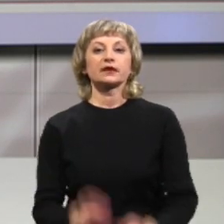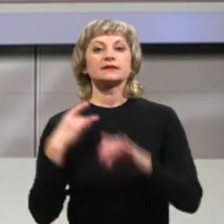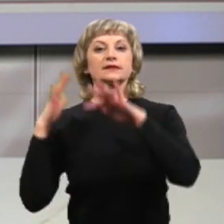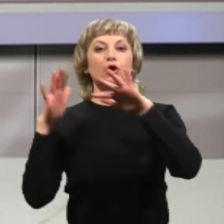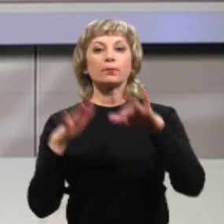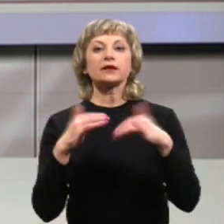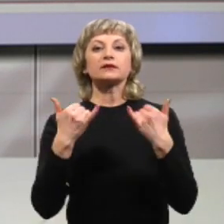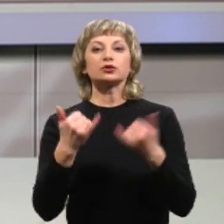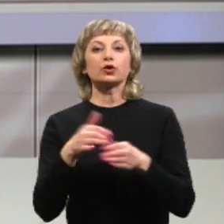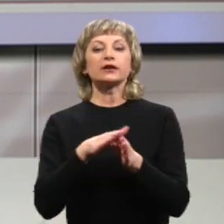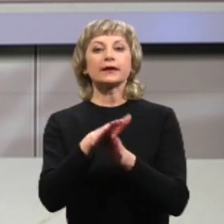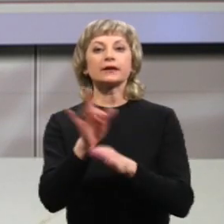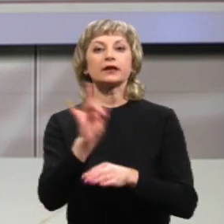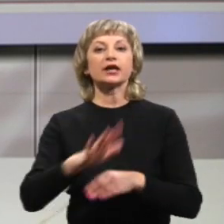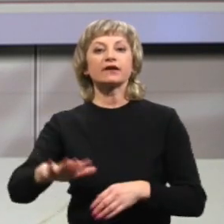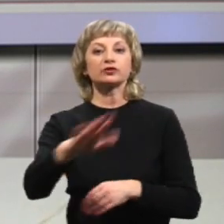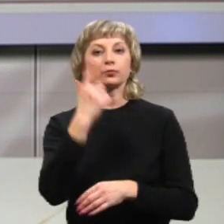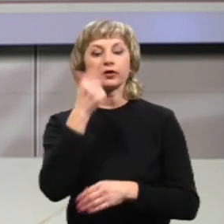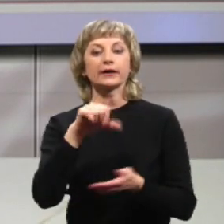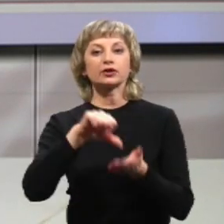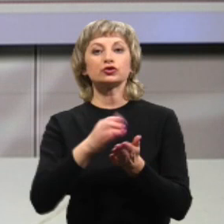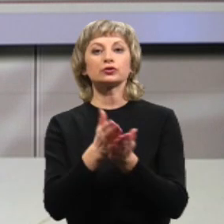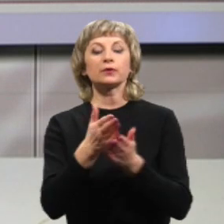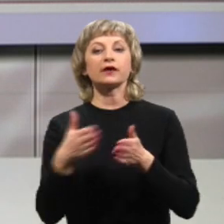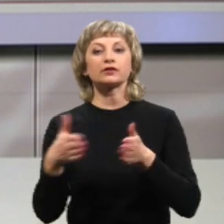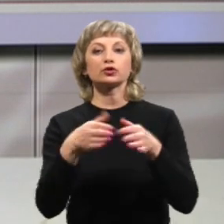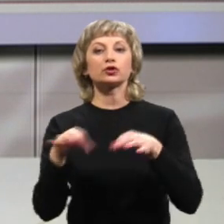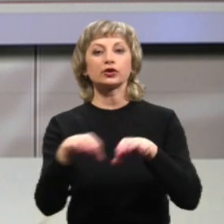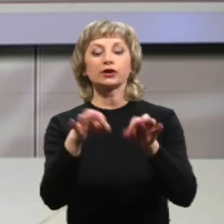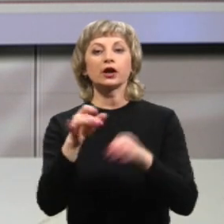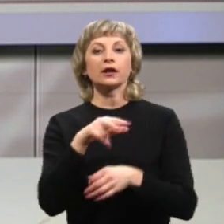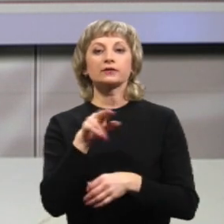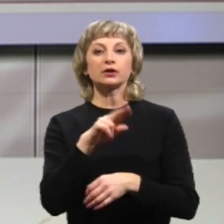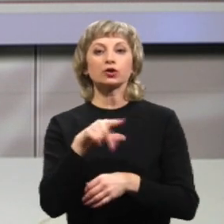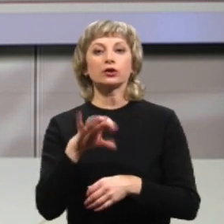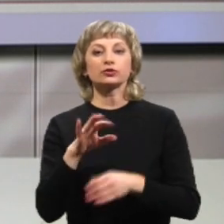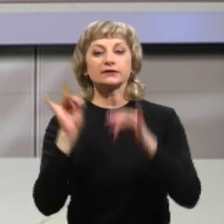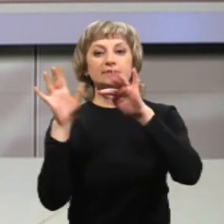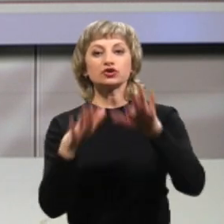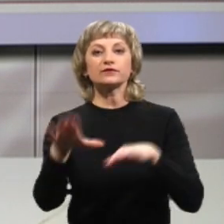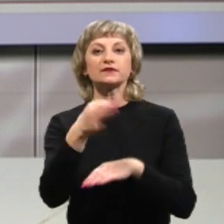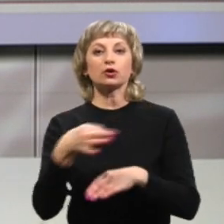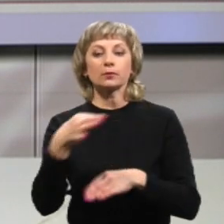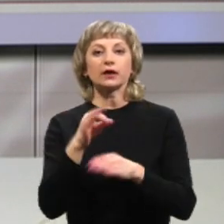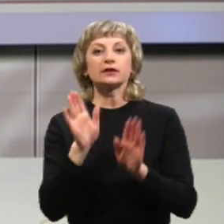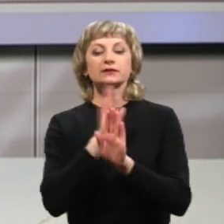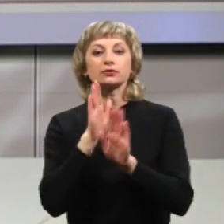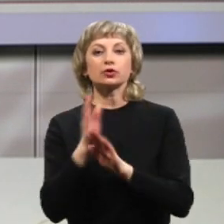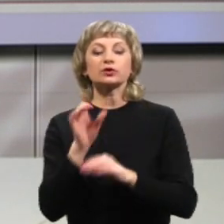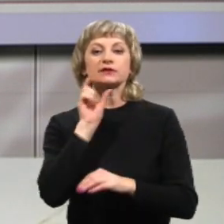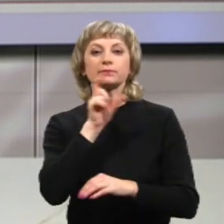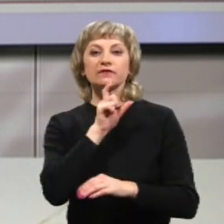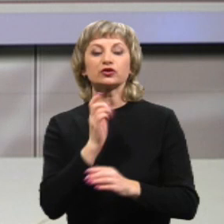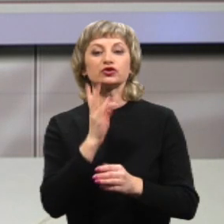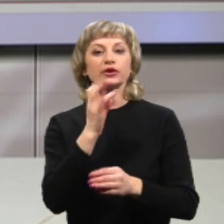Снігопадом сьогодні накрило Рівненщину. Як повідомив речник служби автодоріг області Дмитро Леонтіюк, сніжить по всій області. Циклон йде з півночі на